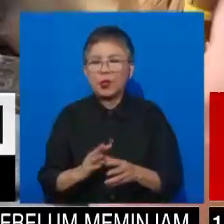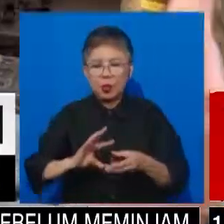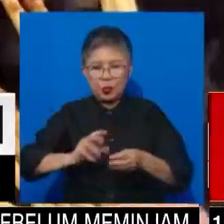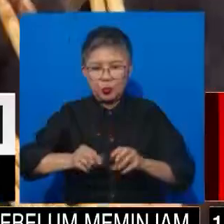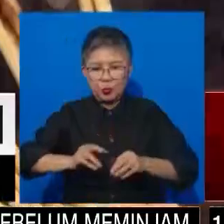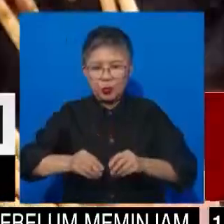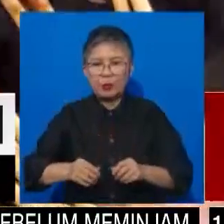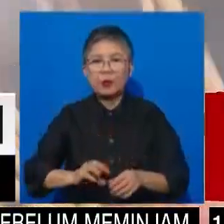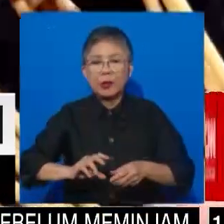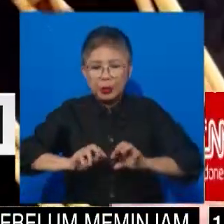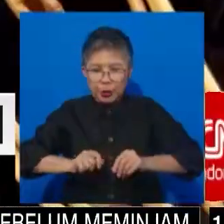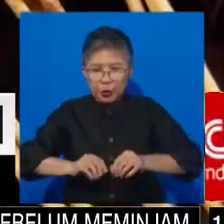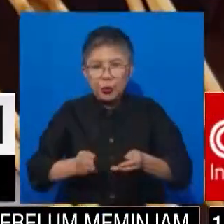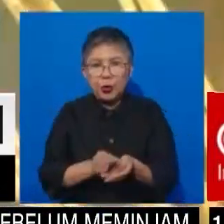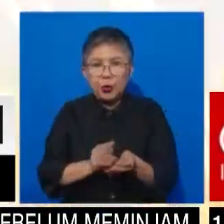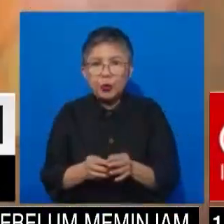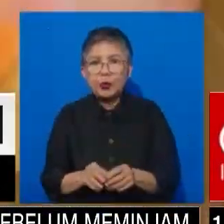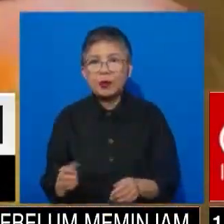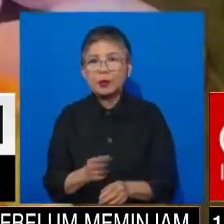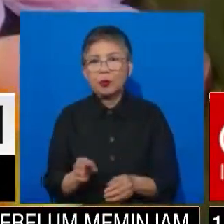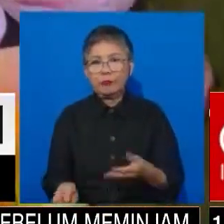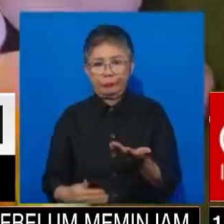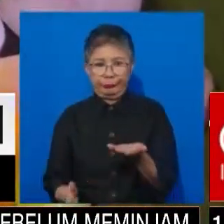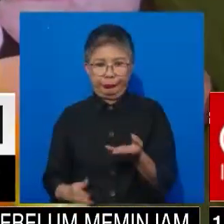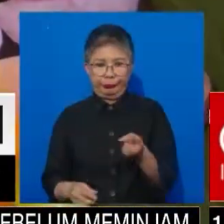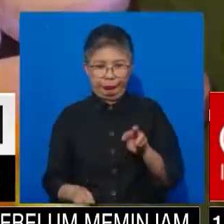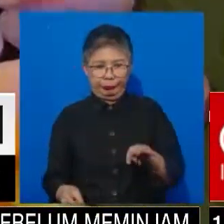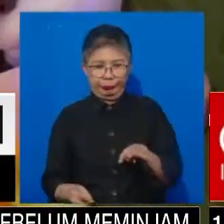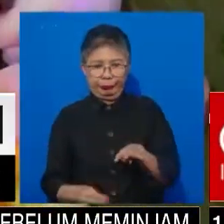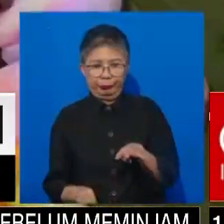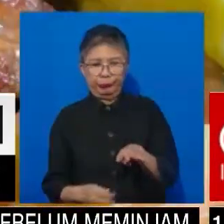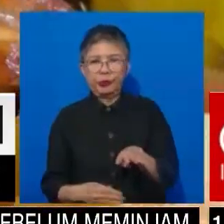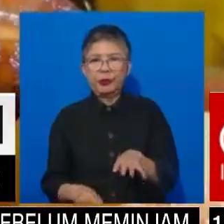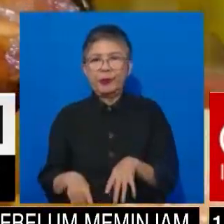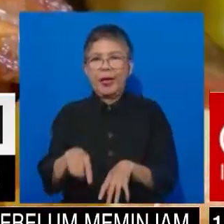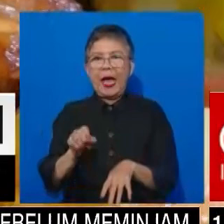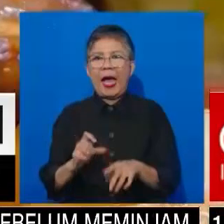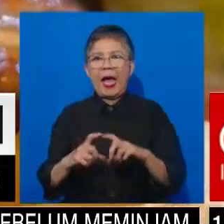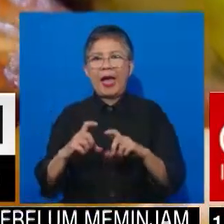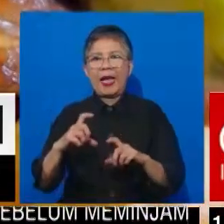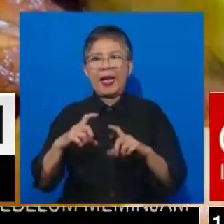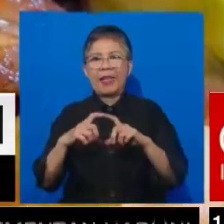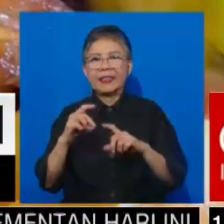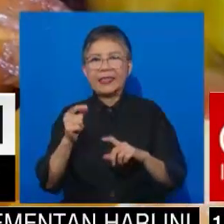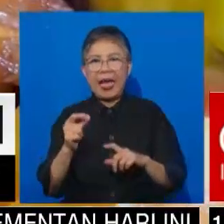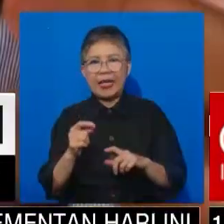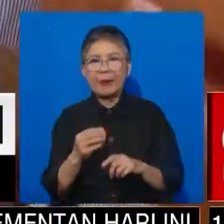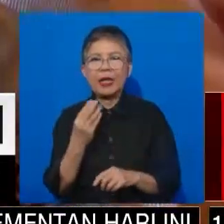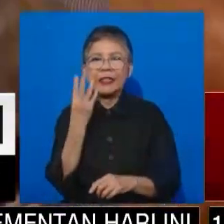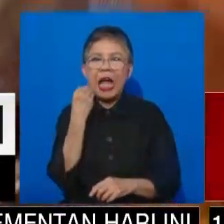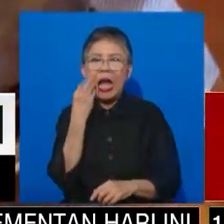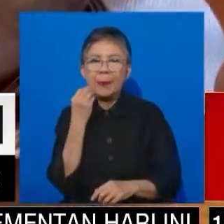sebelum dibakar. Sate buntel ayam disajikan bersama sayuran, acar, siraman kuah kecap, dan taburan cabai rawit.